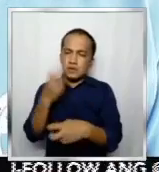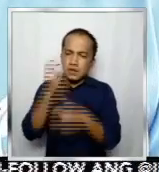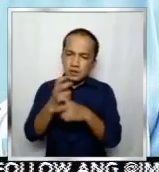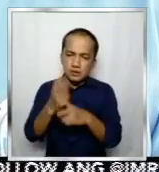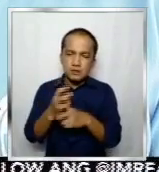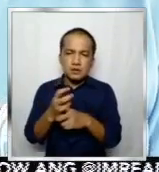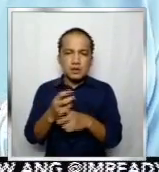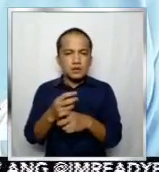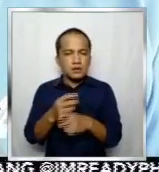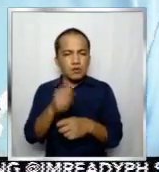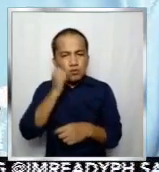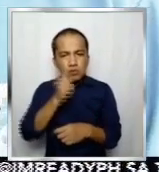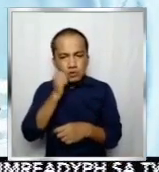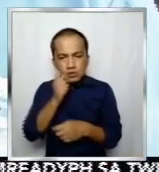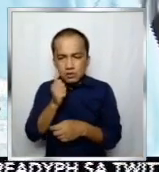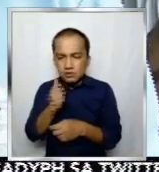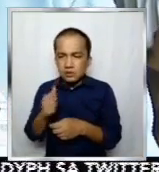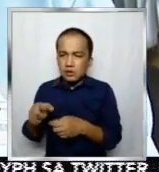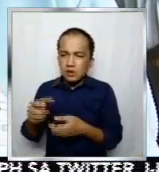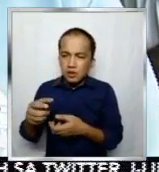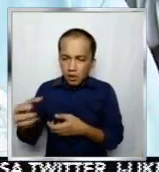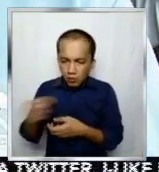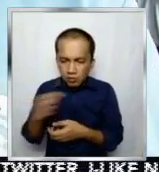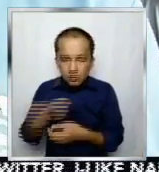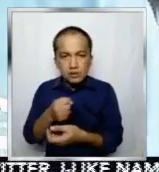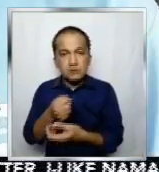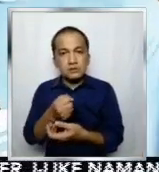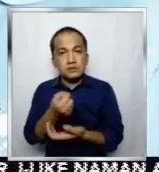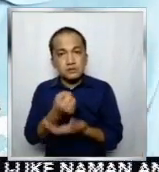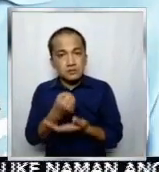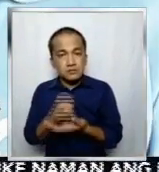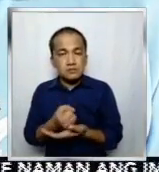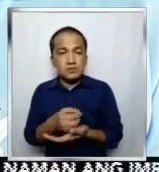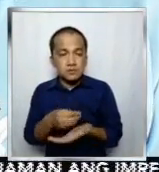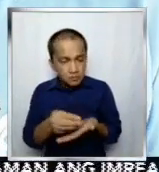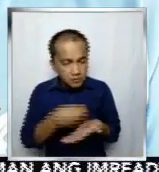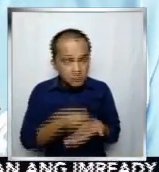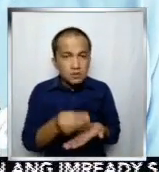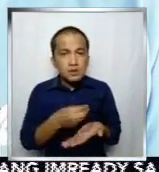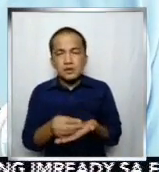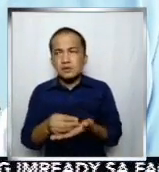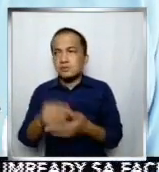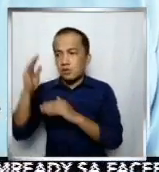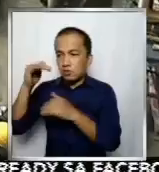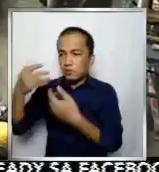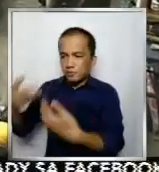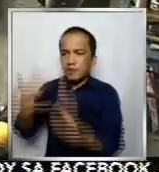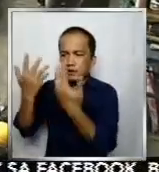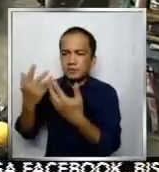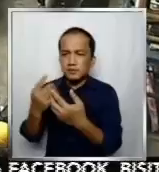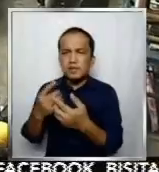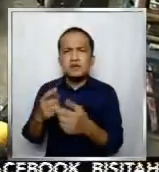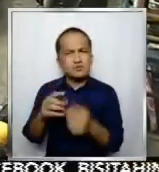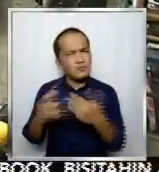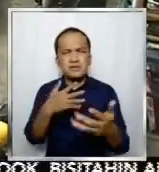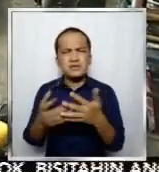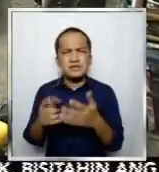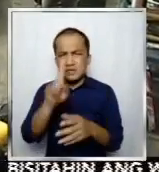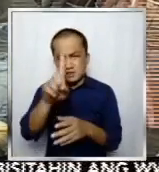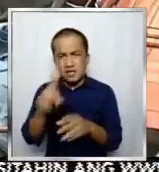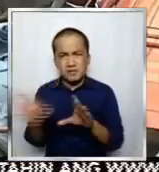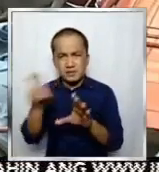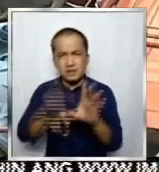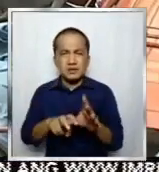kasi kami kumukuha ng panggastos. Sana po payagan kami na kahit na pa isa-isang pasahero lang. Ang mga na-impound